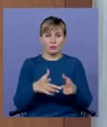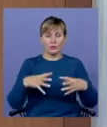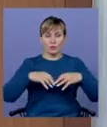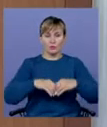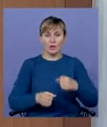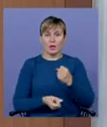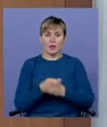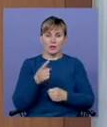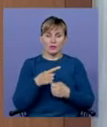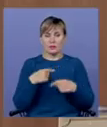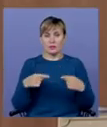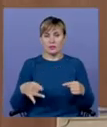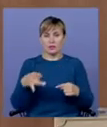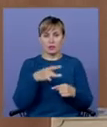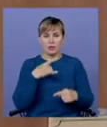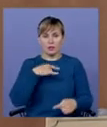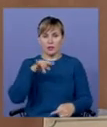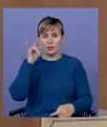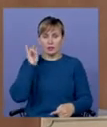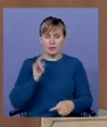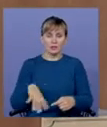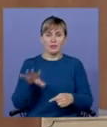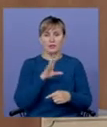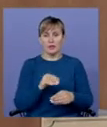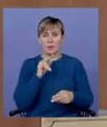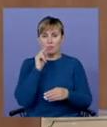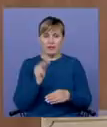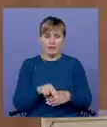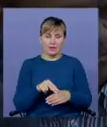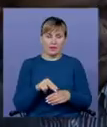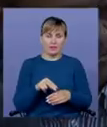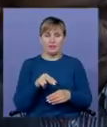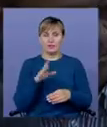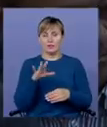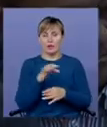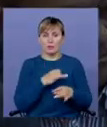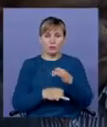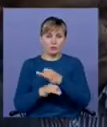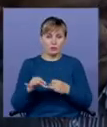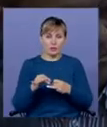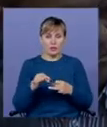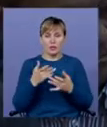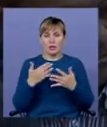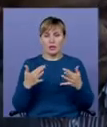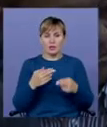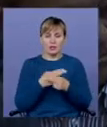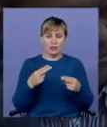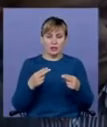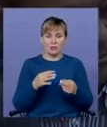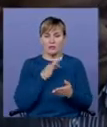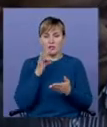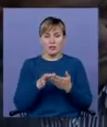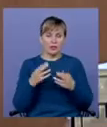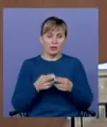сообщество, оказались из разных регионов Казахстана. Всех их обвиняют в обсуждении радикальных тем и высказываний,